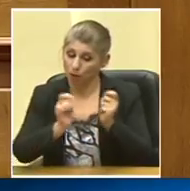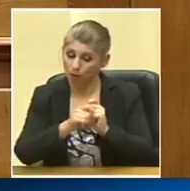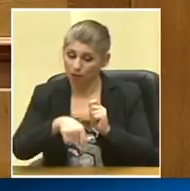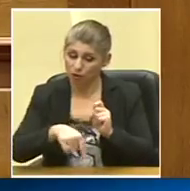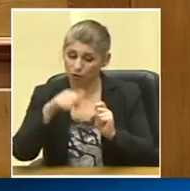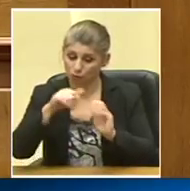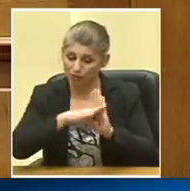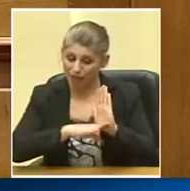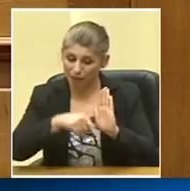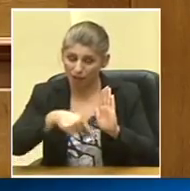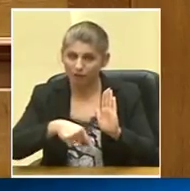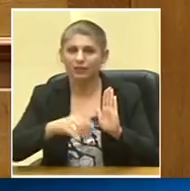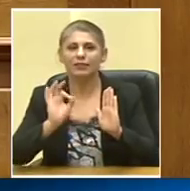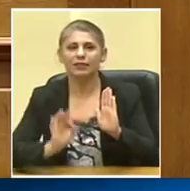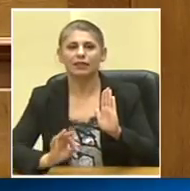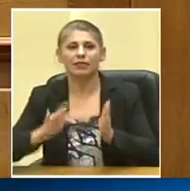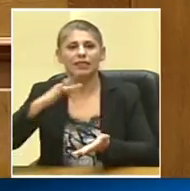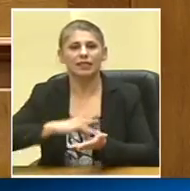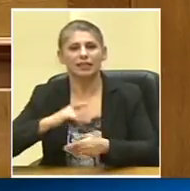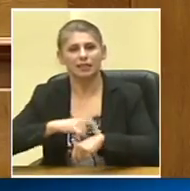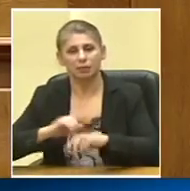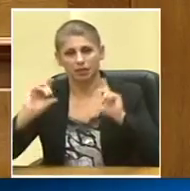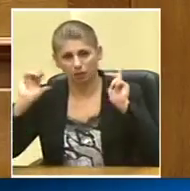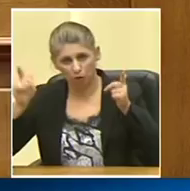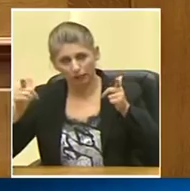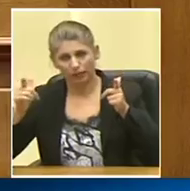ακριβώς αποτελεί μια τέτοια κεντρική στιγμή για τη δημοκρατία μας».